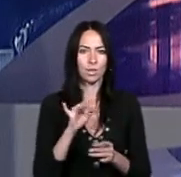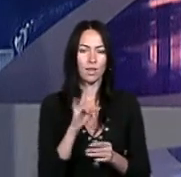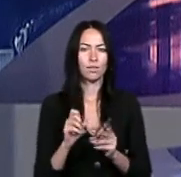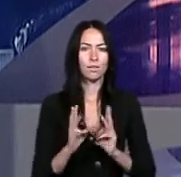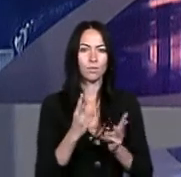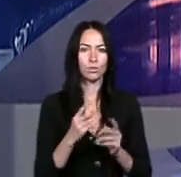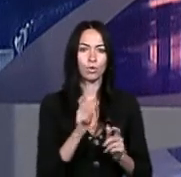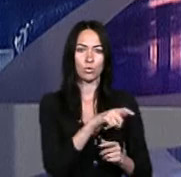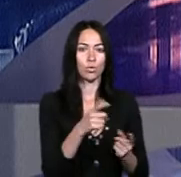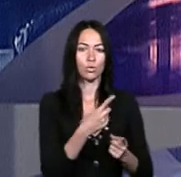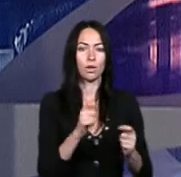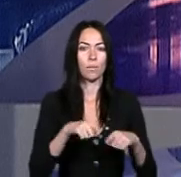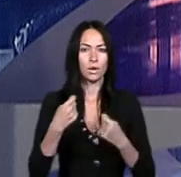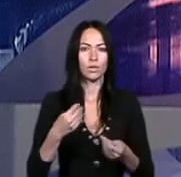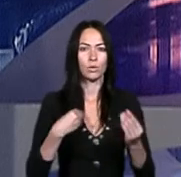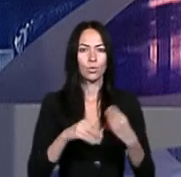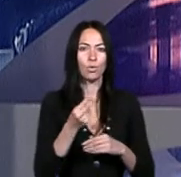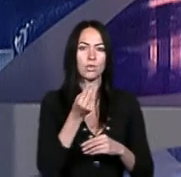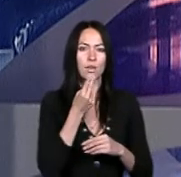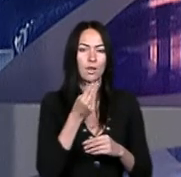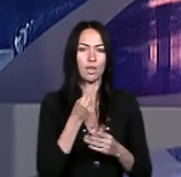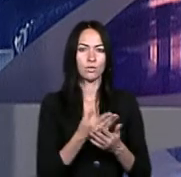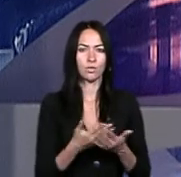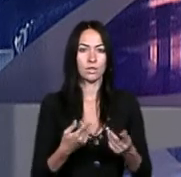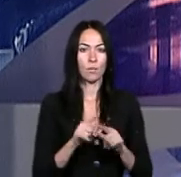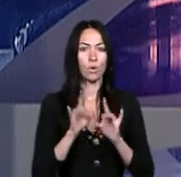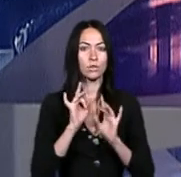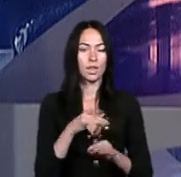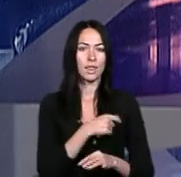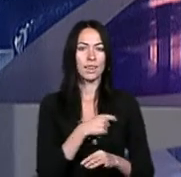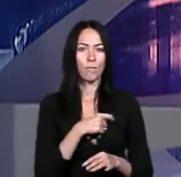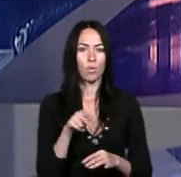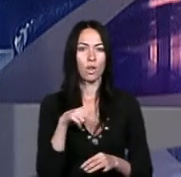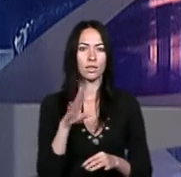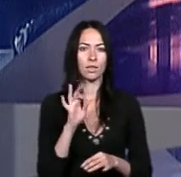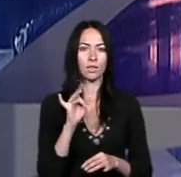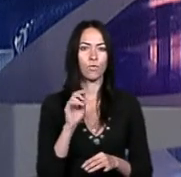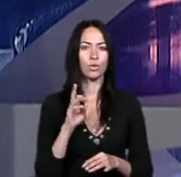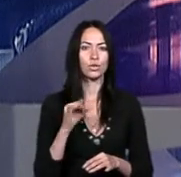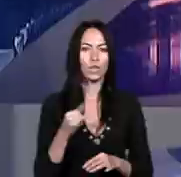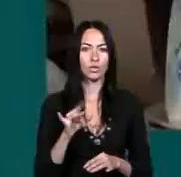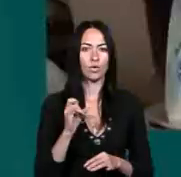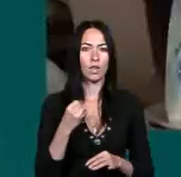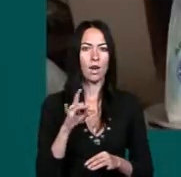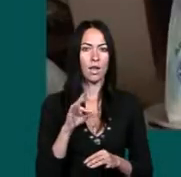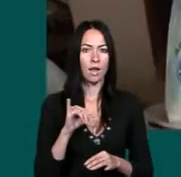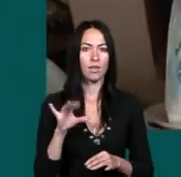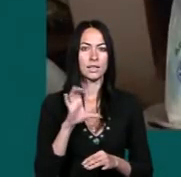люди. Про це Суспільному телефоном розповів депутат Дворічанської райради Сергій Скрипніков. Він